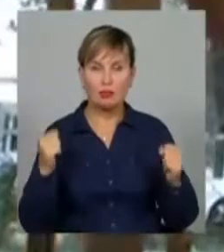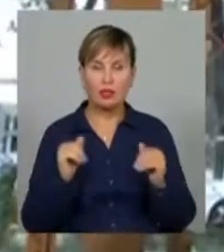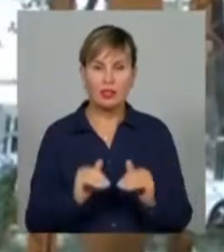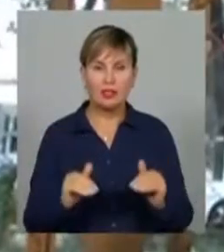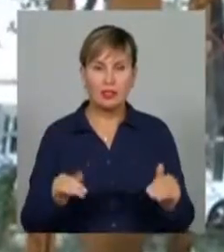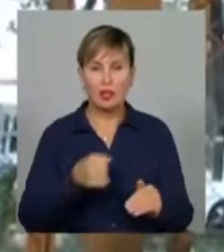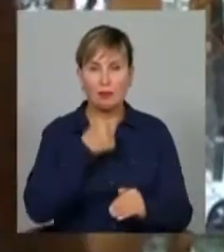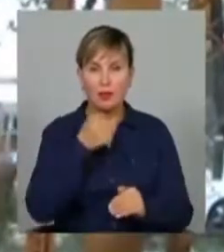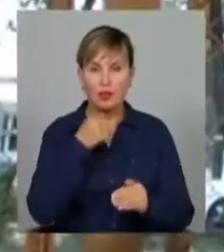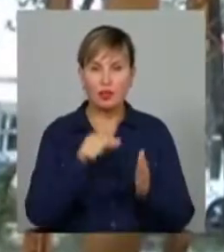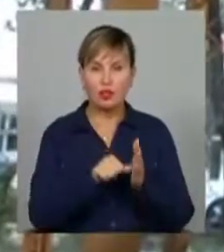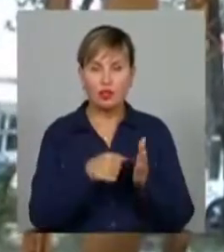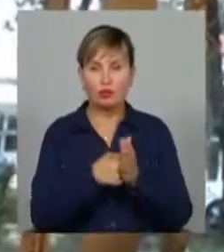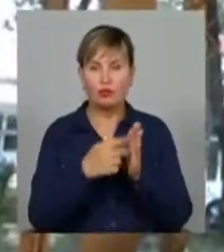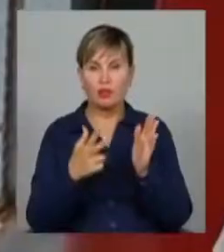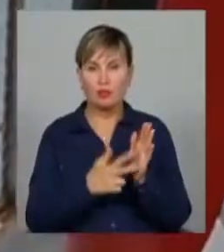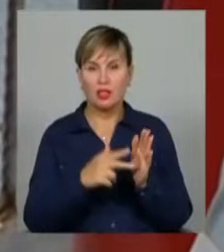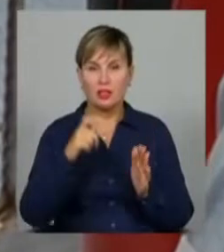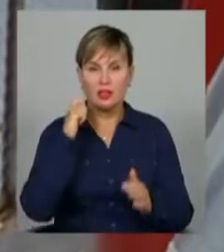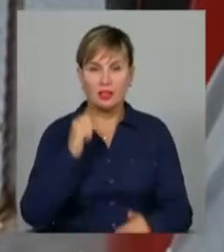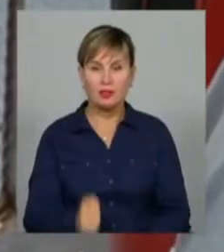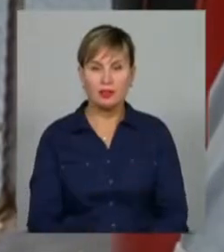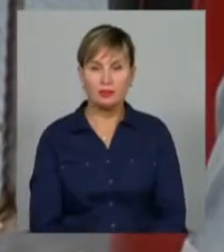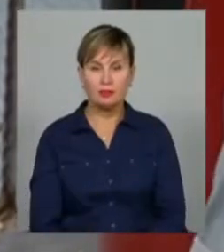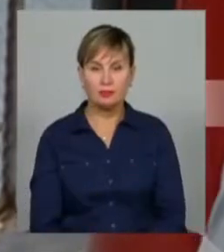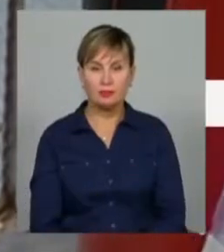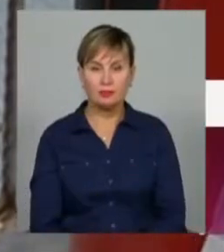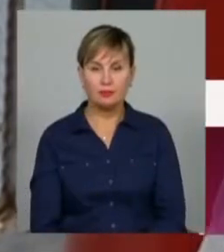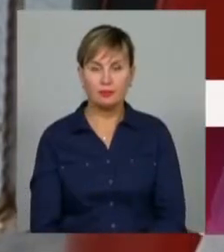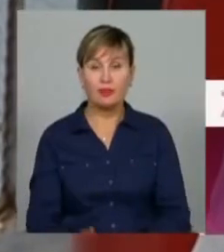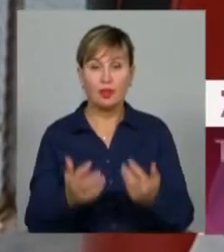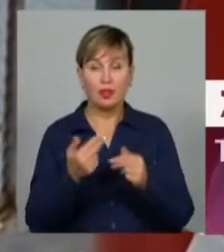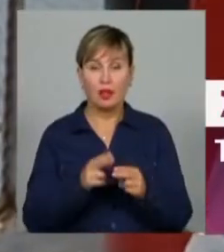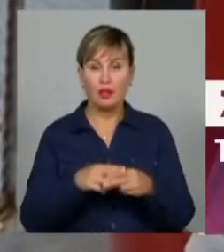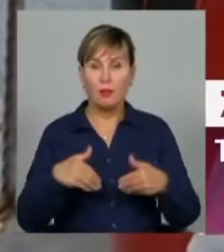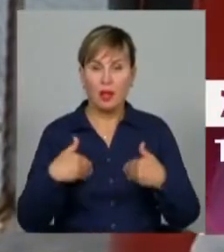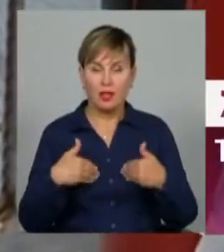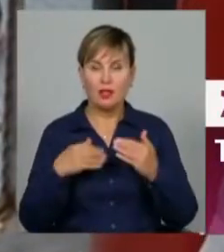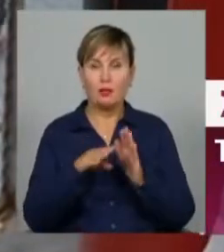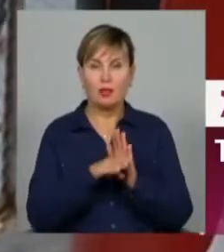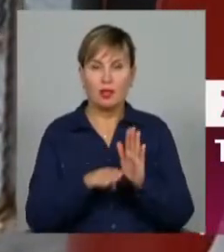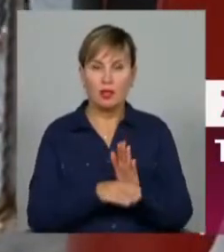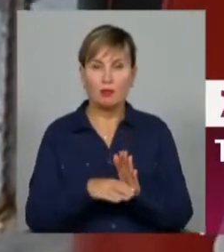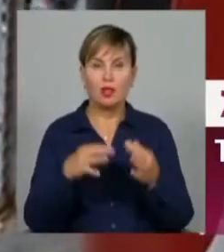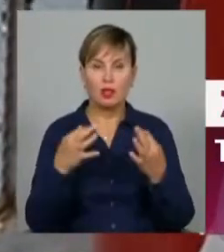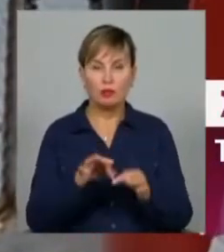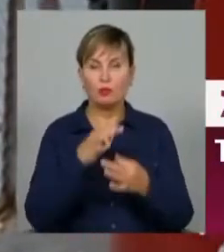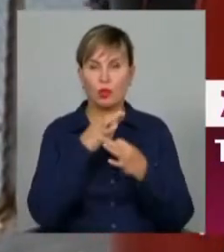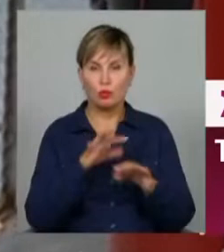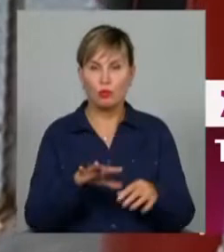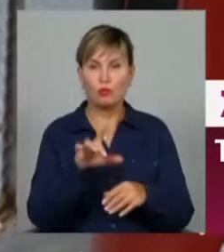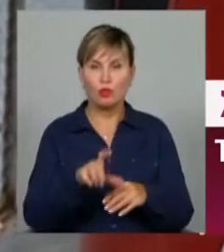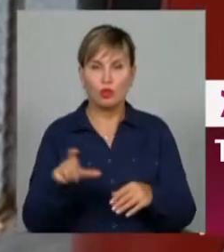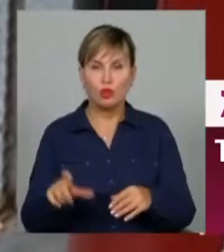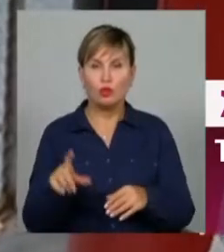детей и подростков 6 до 18 лет. Это же программа. Считаю, что это очень полезная программа. Она доступна любому